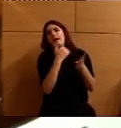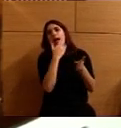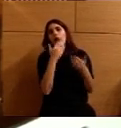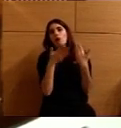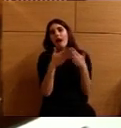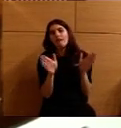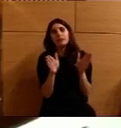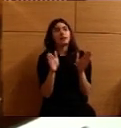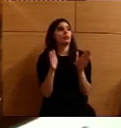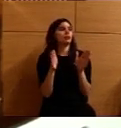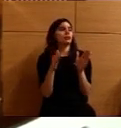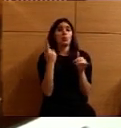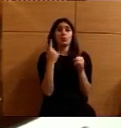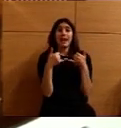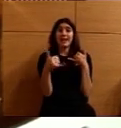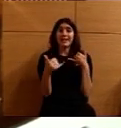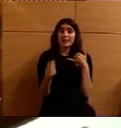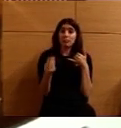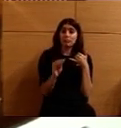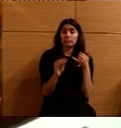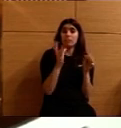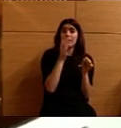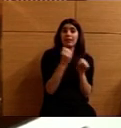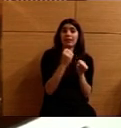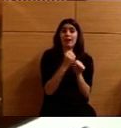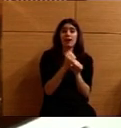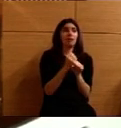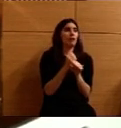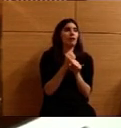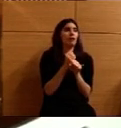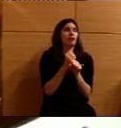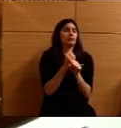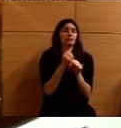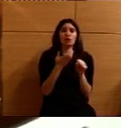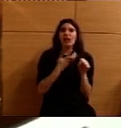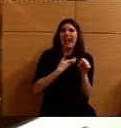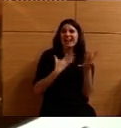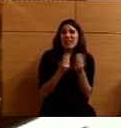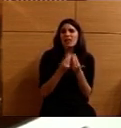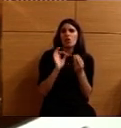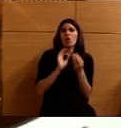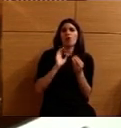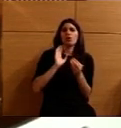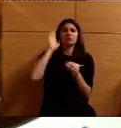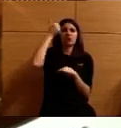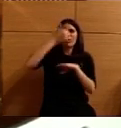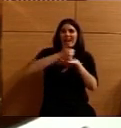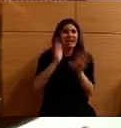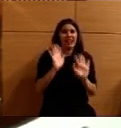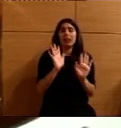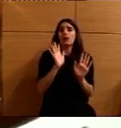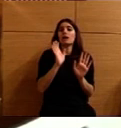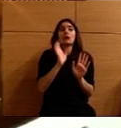obriga una línia en el que treballant, no en l'alcalde ni en el concejal de turno, sinó